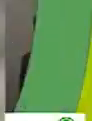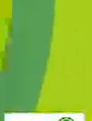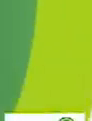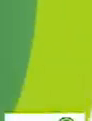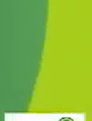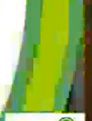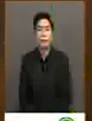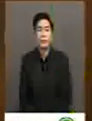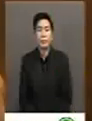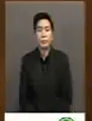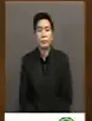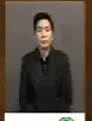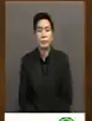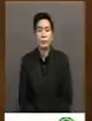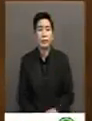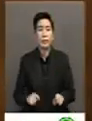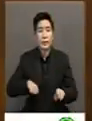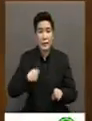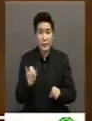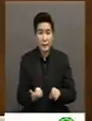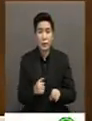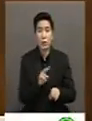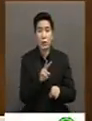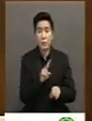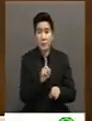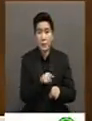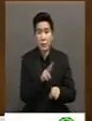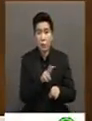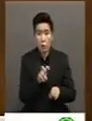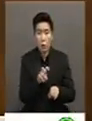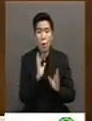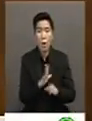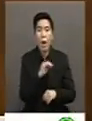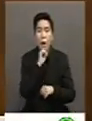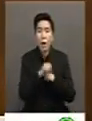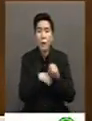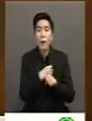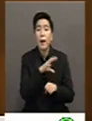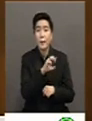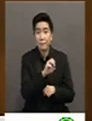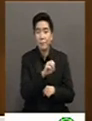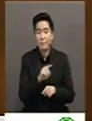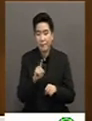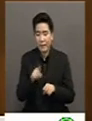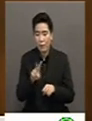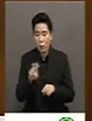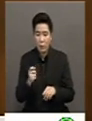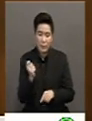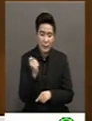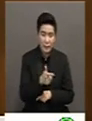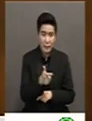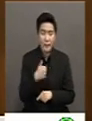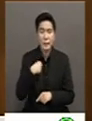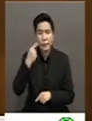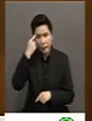ครับตอนนี้จ่ายที่ 1,200สำหรับสำหรับคนที่อายุ 50ปีขึ้นไปนะครับครับตอนนี้จ่ายแค่ 1,200เพราะ